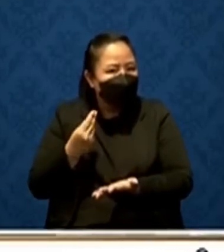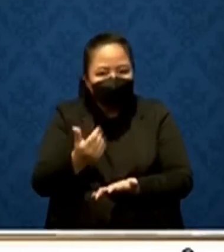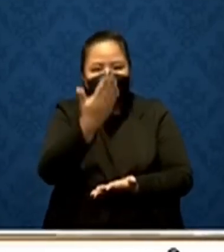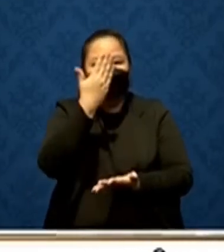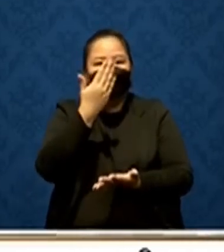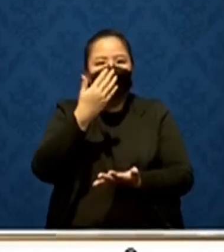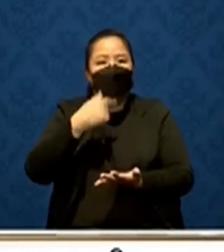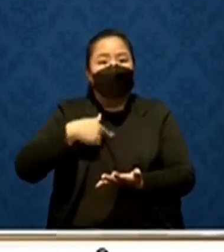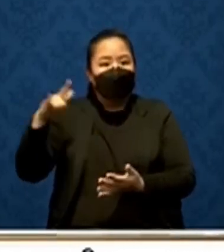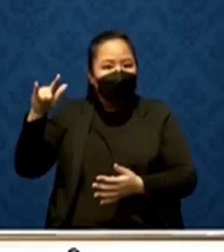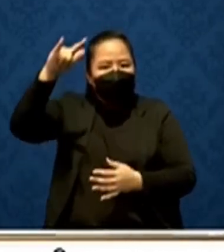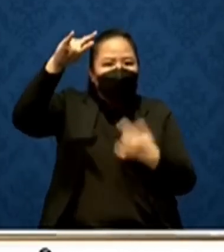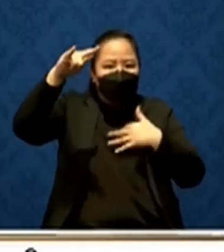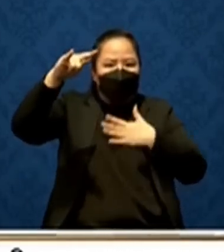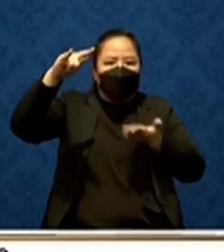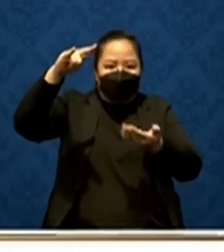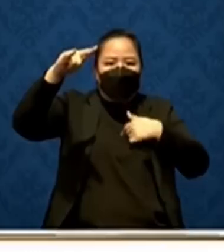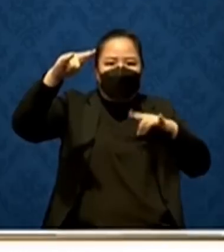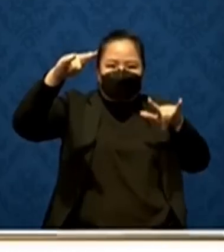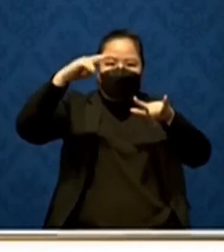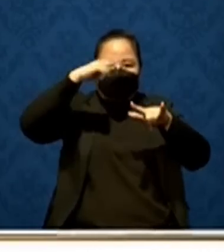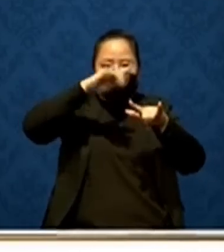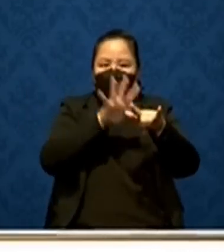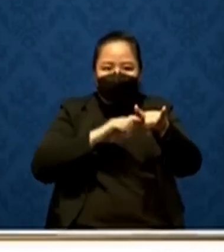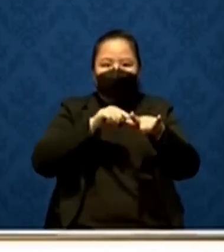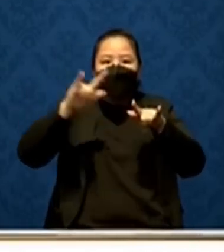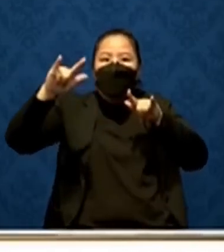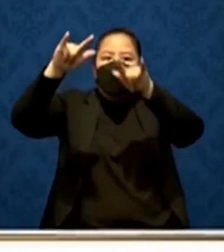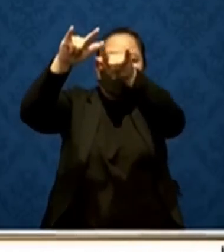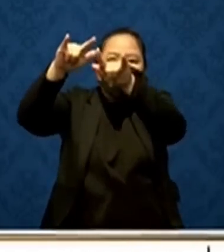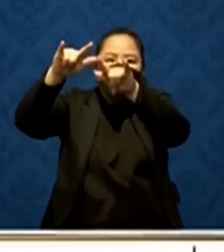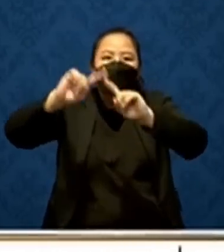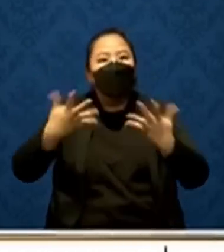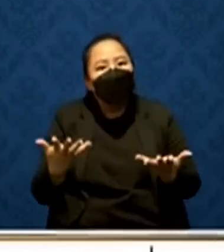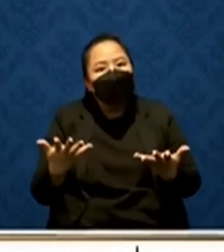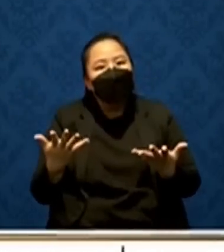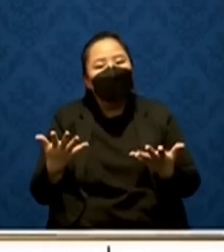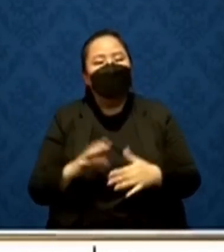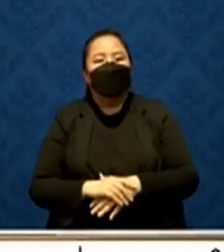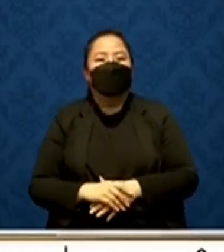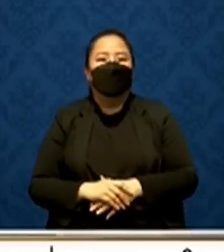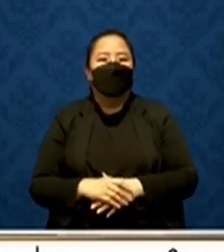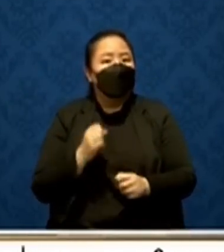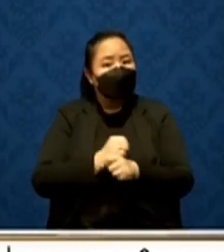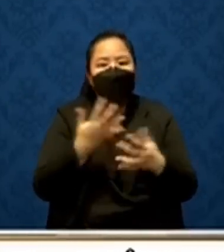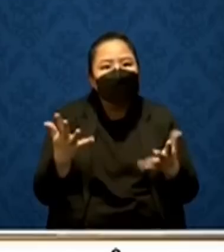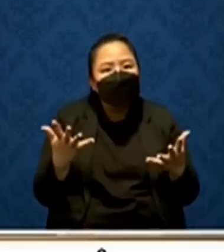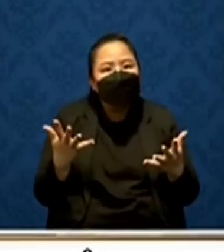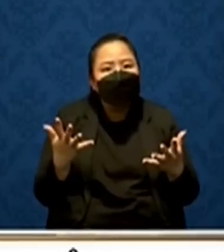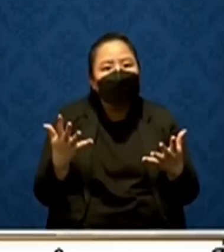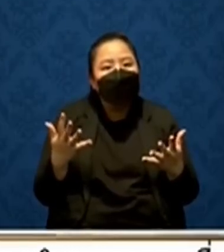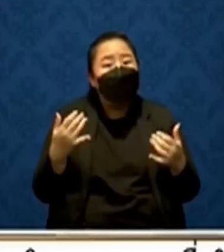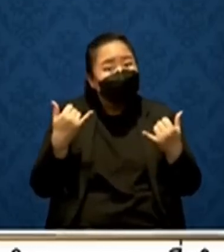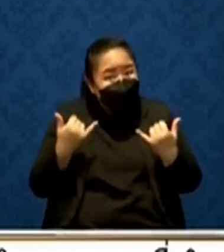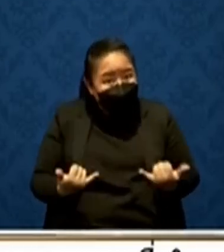อย่าเอาเครื่องบินข่มขืนประกบนะว่าไปสิครับแต่ไม่ทำวะตำราที่เคารพกับนี่คือสิ่งที่